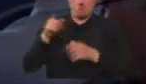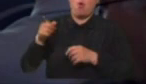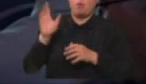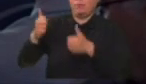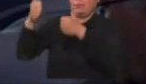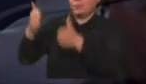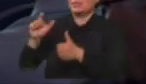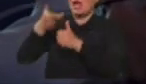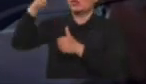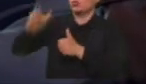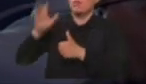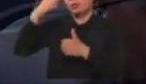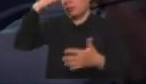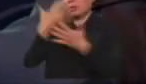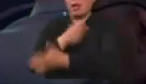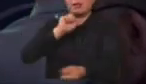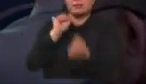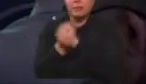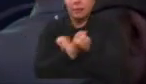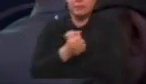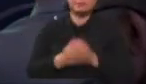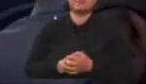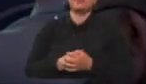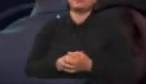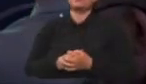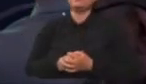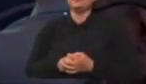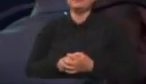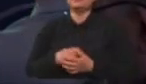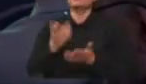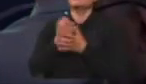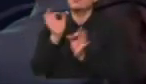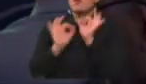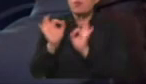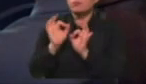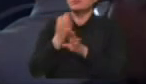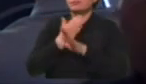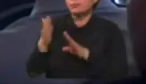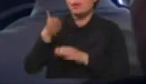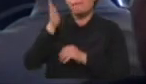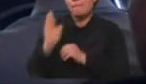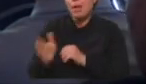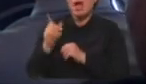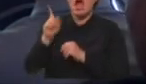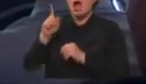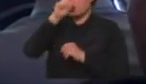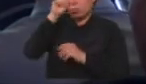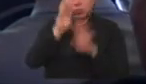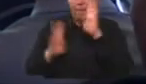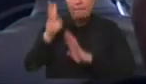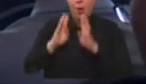za 3 miesiące nie ulegnie zmianie. Modernizacje trwały i trwać będą, natomiast